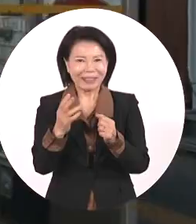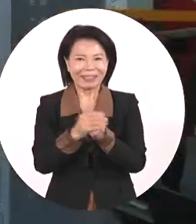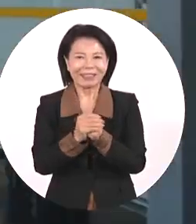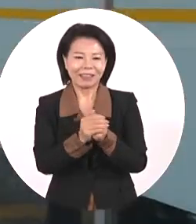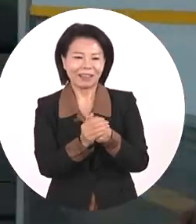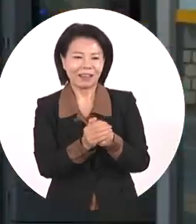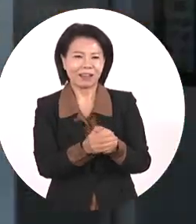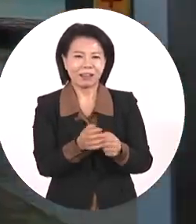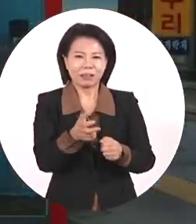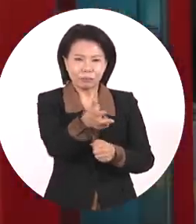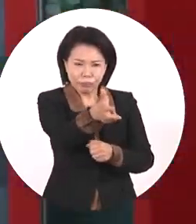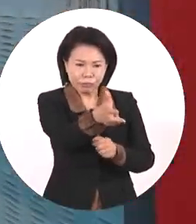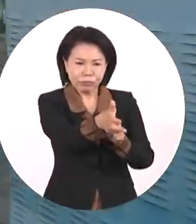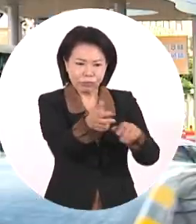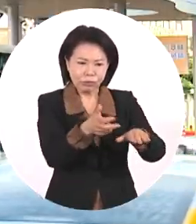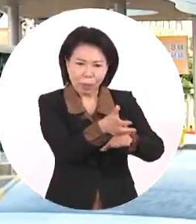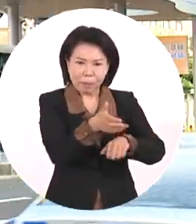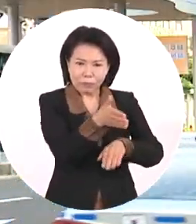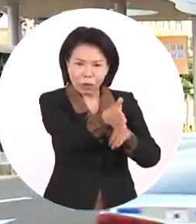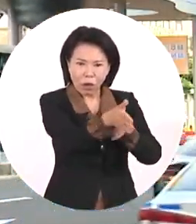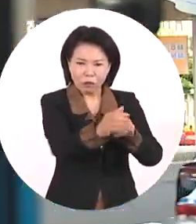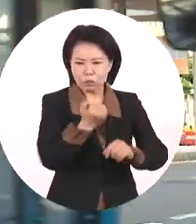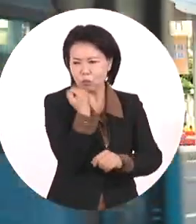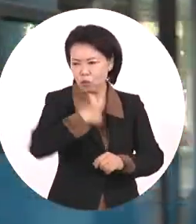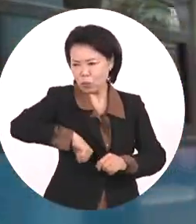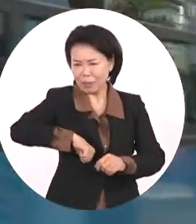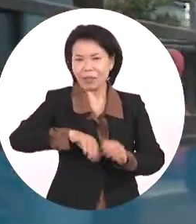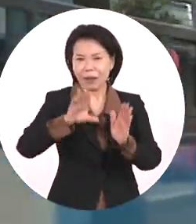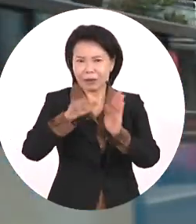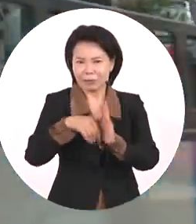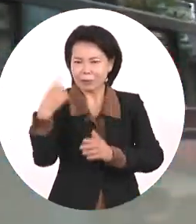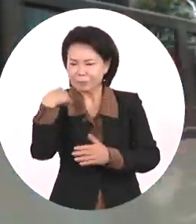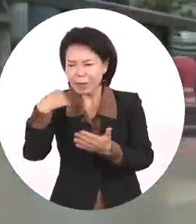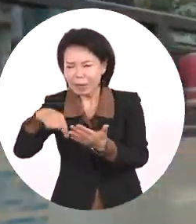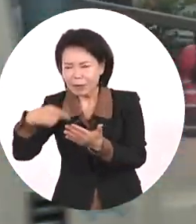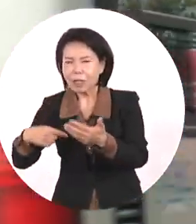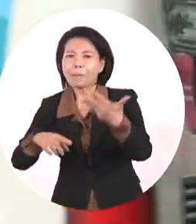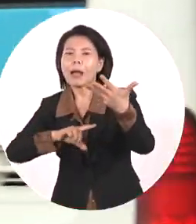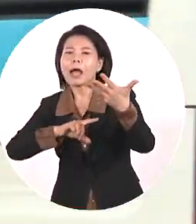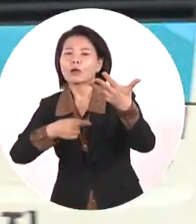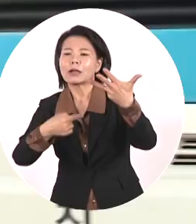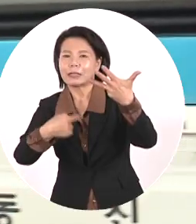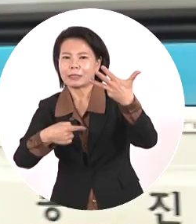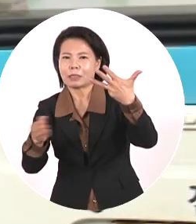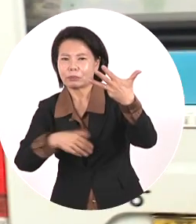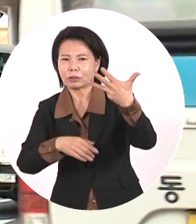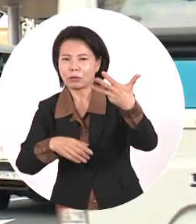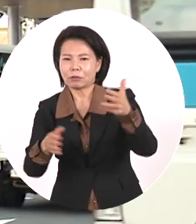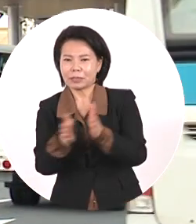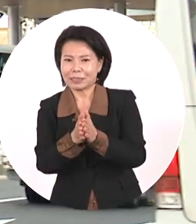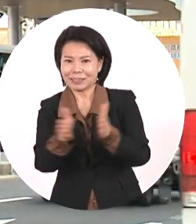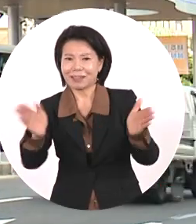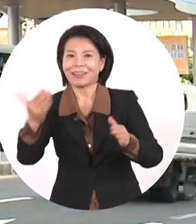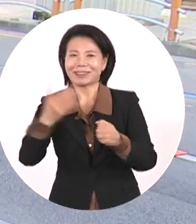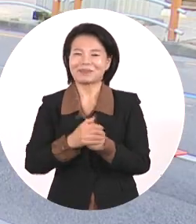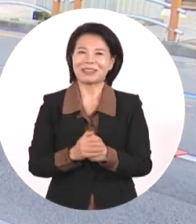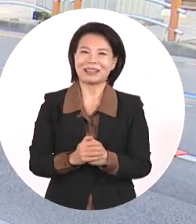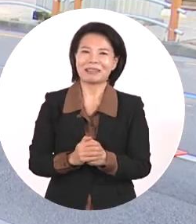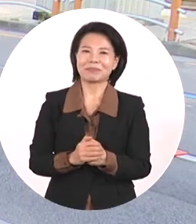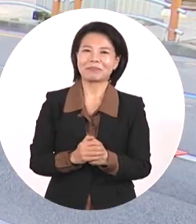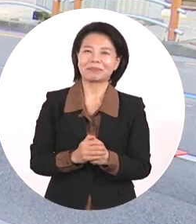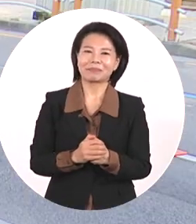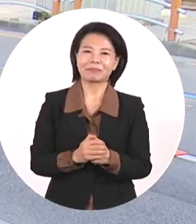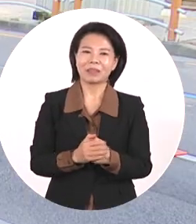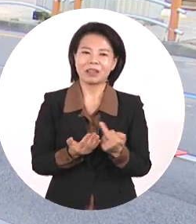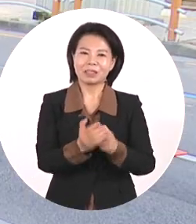한편 전용차로 위반 차량 단속은 계도 기간을 거쳐오는 8월 1일부터 본격적으로 시행할